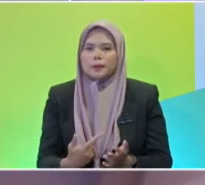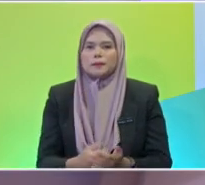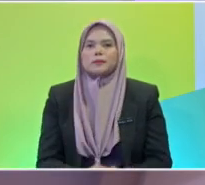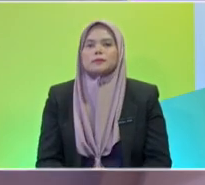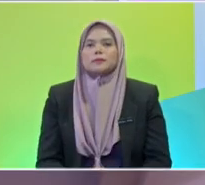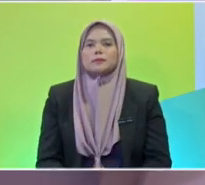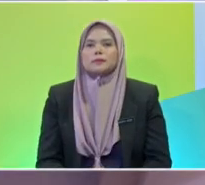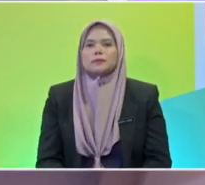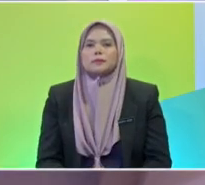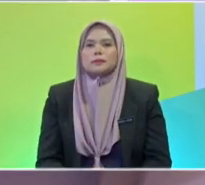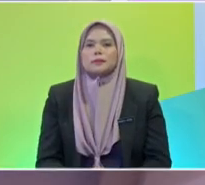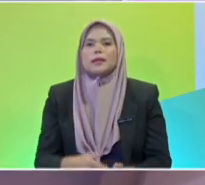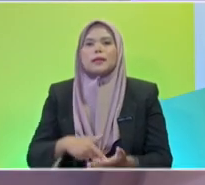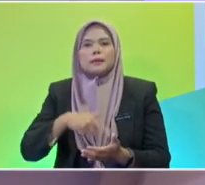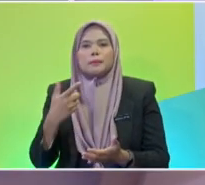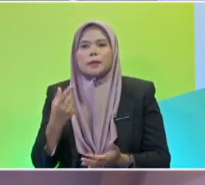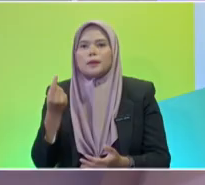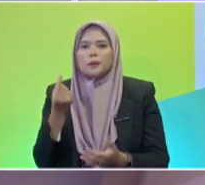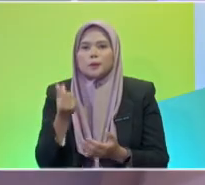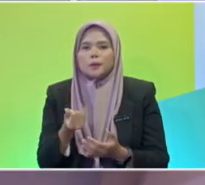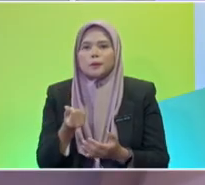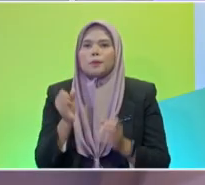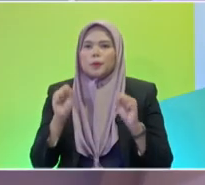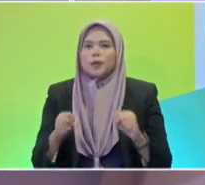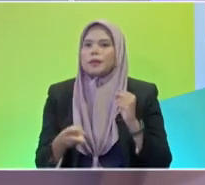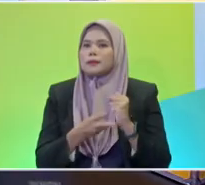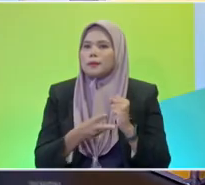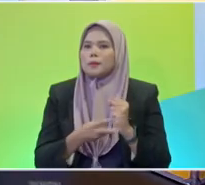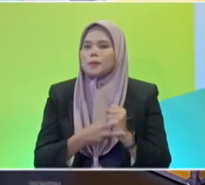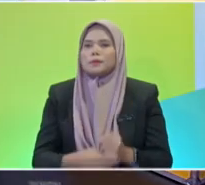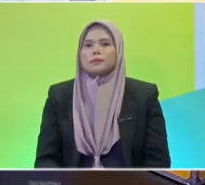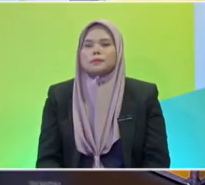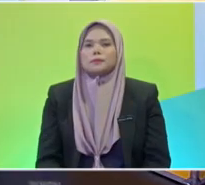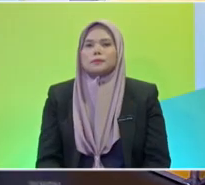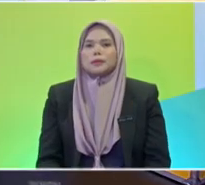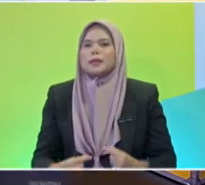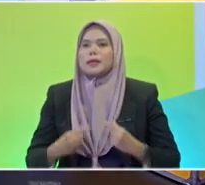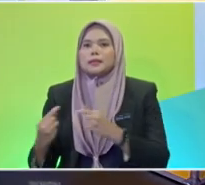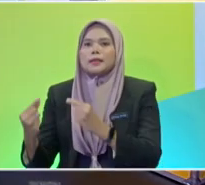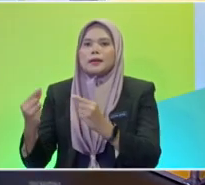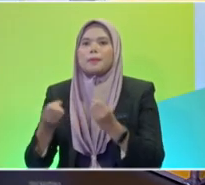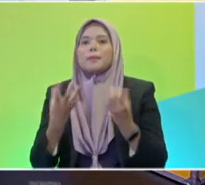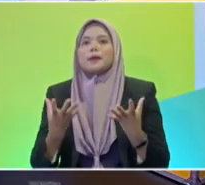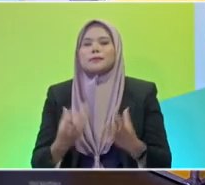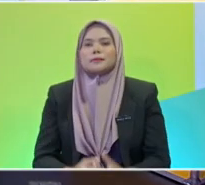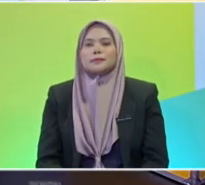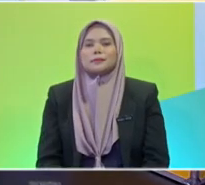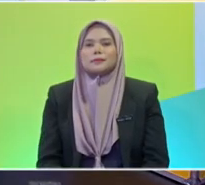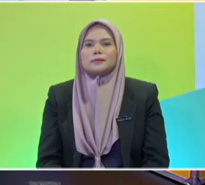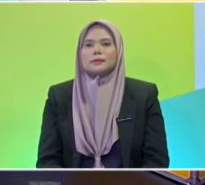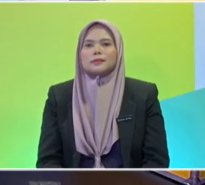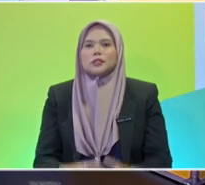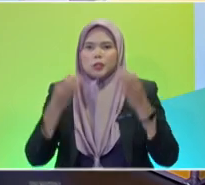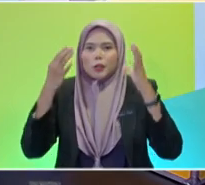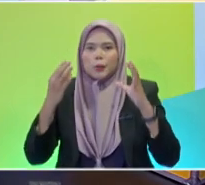adik menabung Oke Berapa gajiku untuk saya bagi